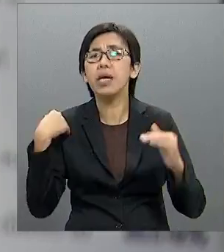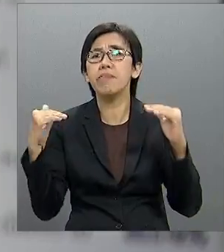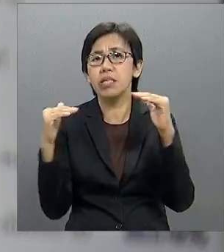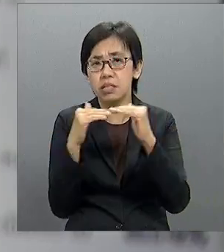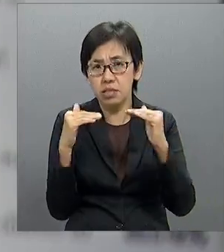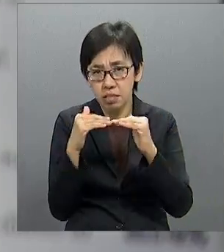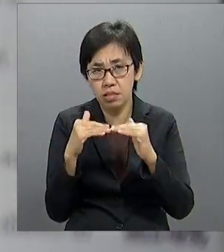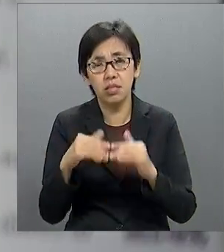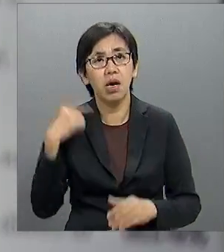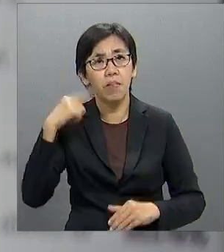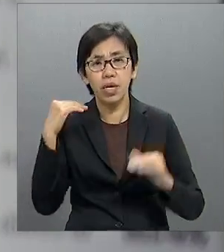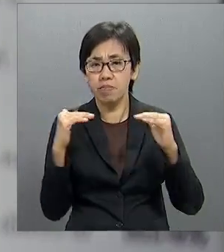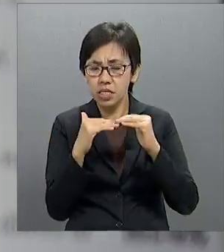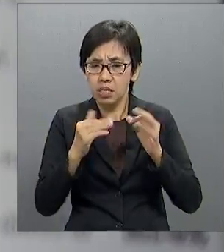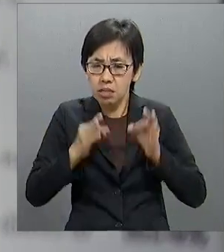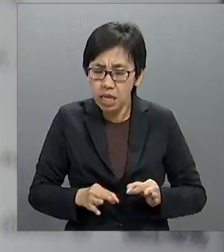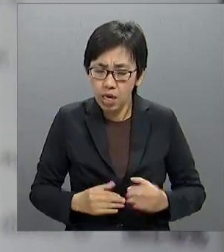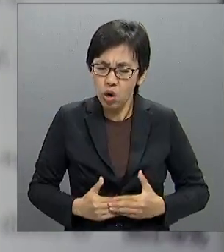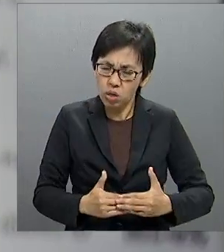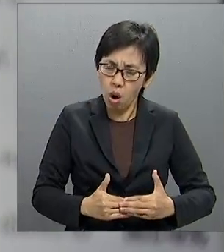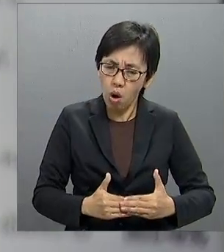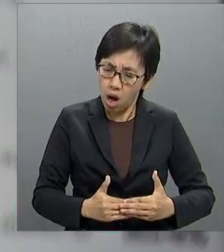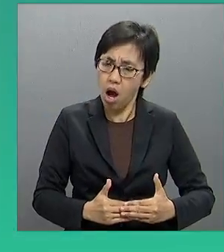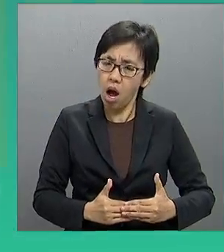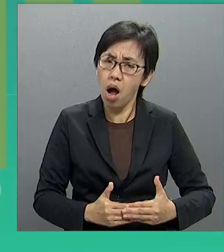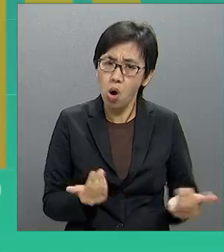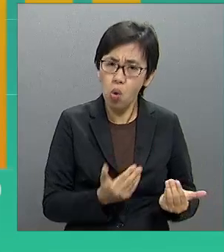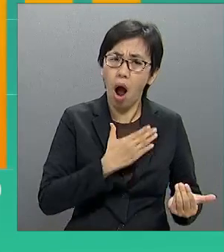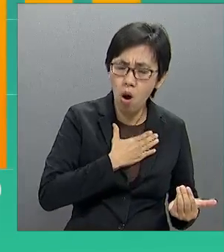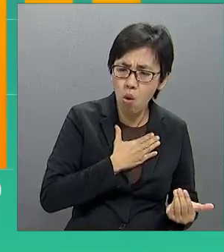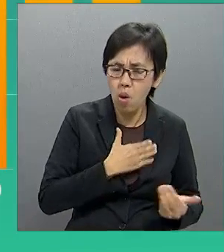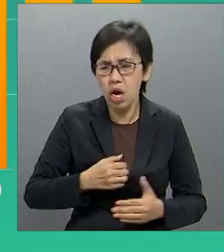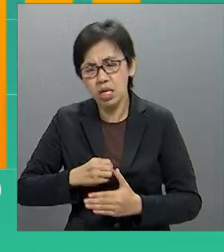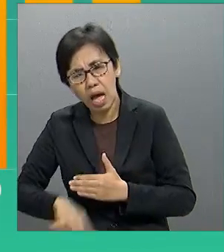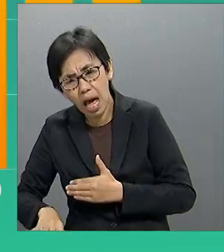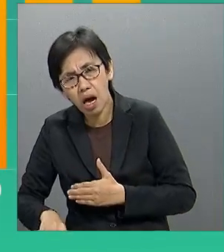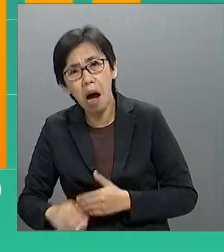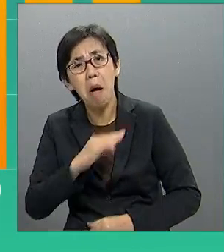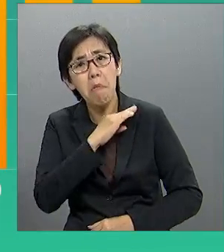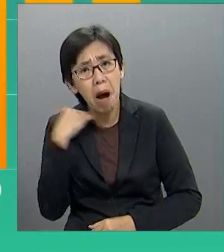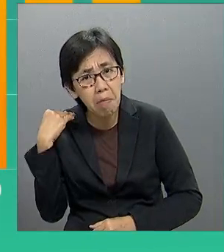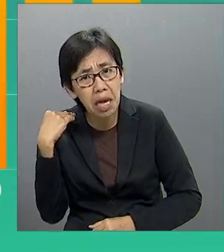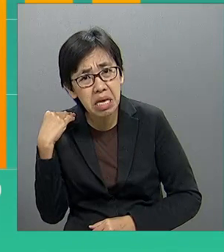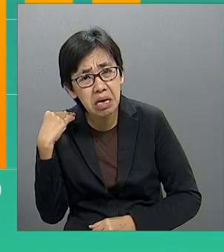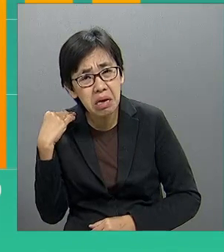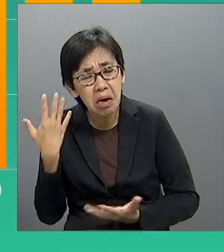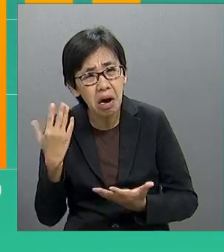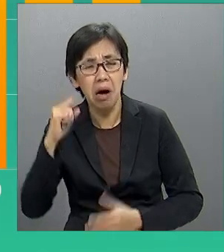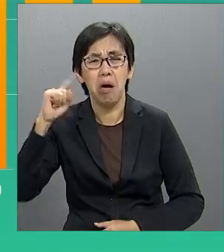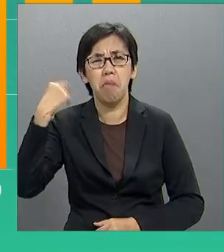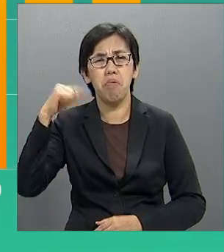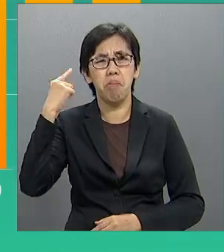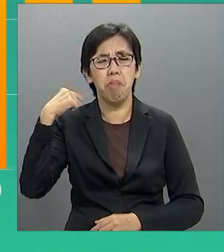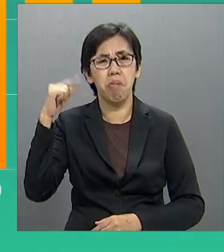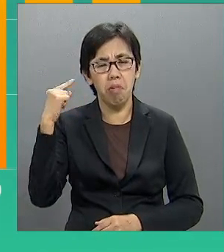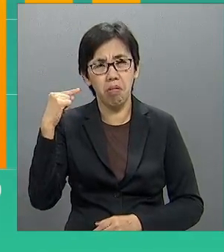เรามีสิทธิ์ที่จะตัดสินใจแล้วเราไม่ผิดนะค่ะส่วนเรื่องสีหน้าทำบาปไหมอ่ามันมีแน่ๆผู้หญิงอ่าเราอยู่